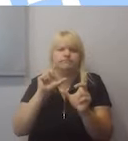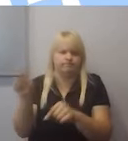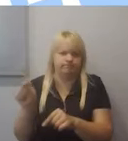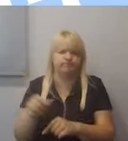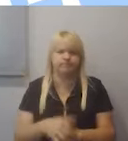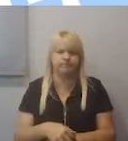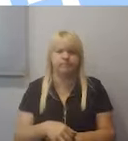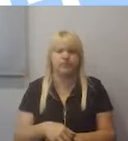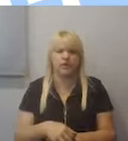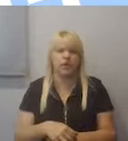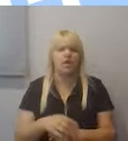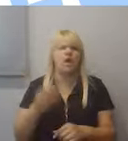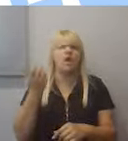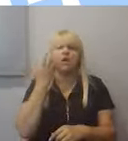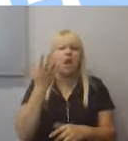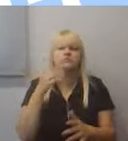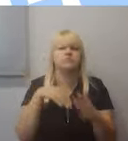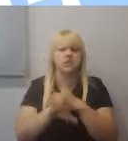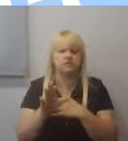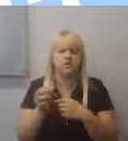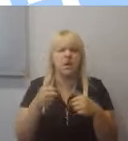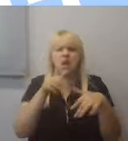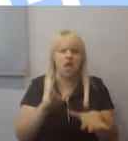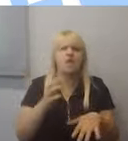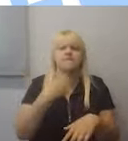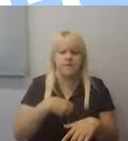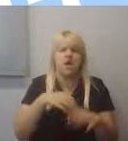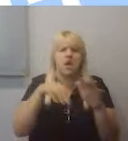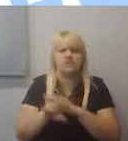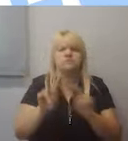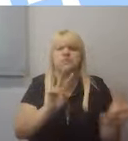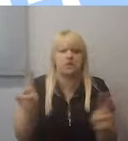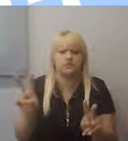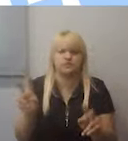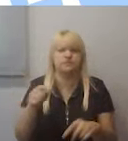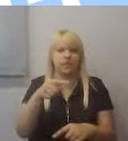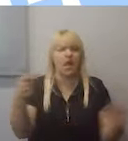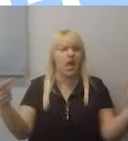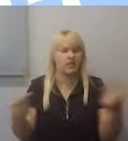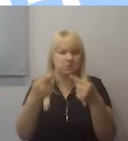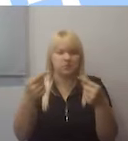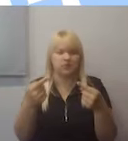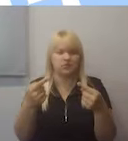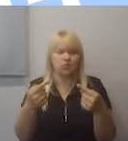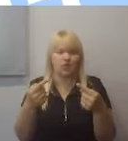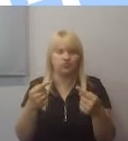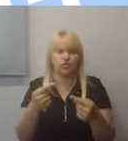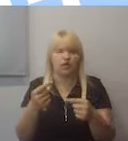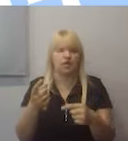kad veic evakāciju un kas pieņem lēmumu atbilstoši katastrofu